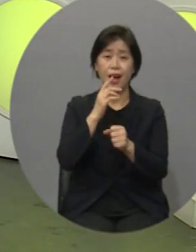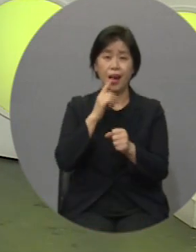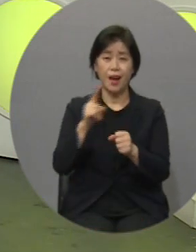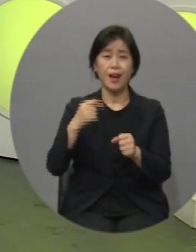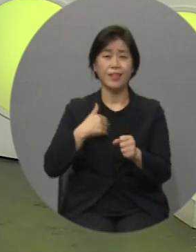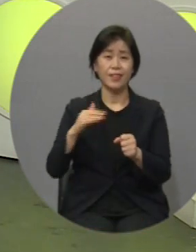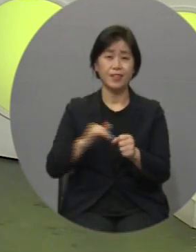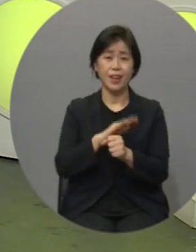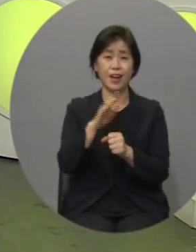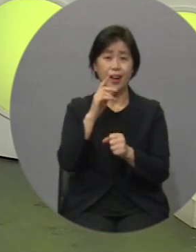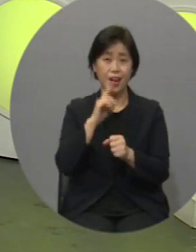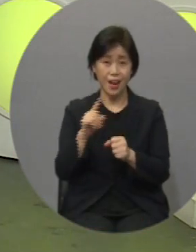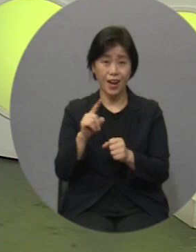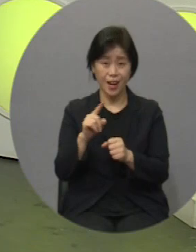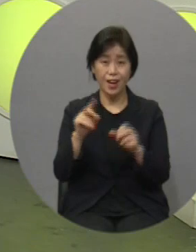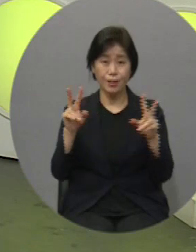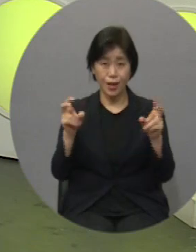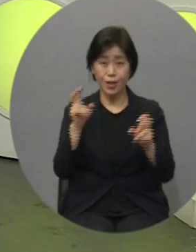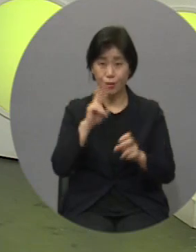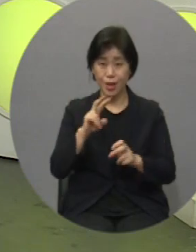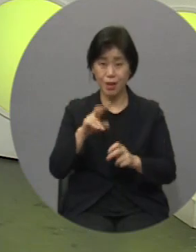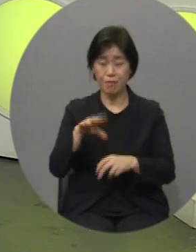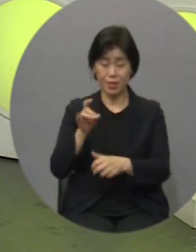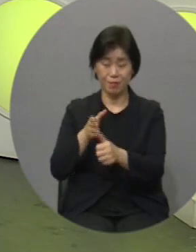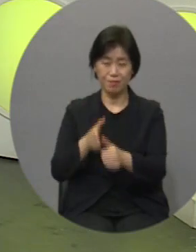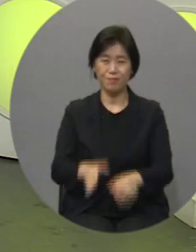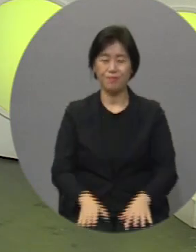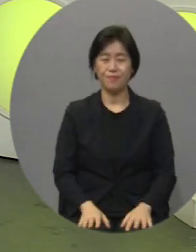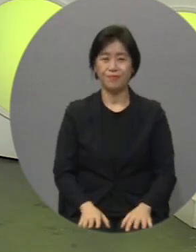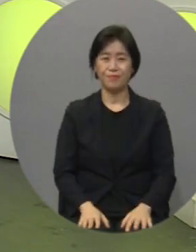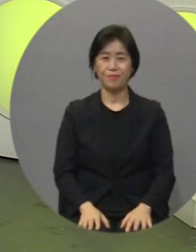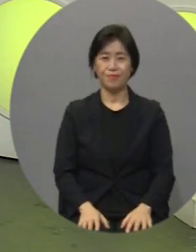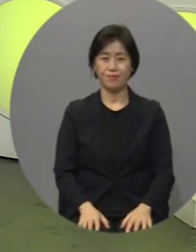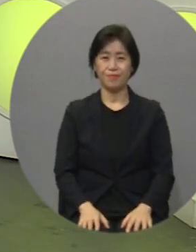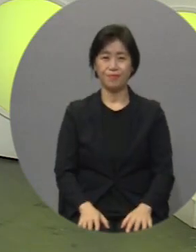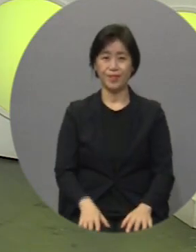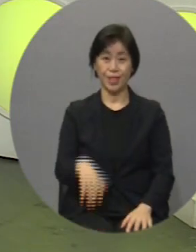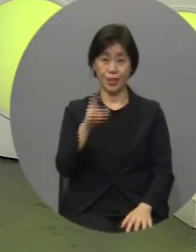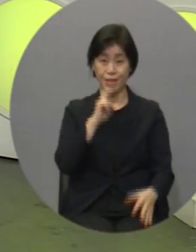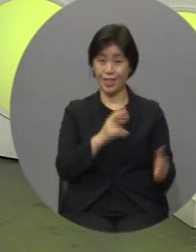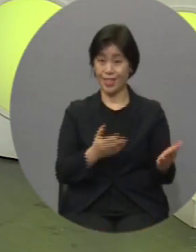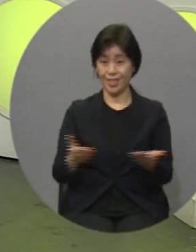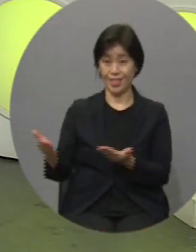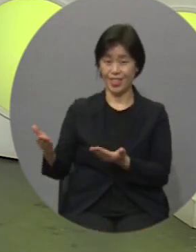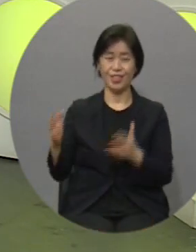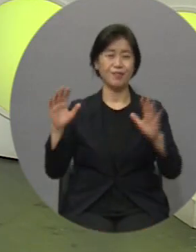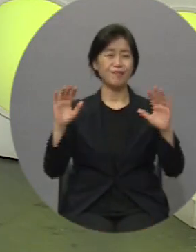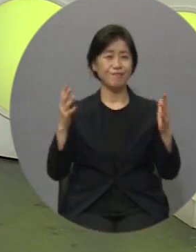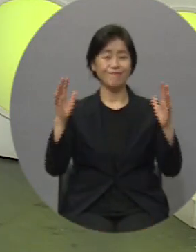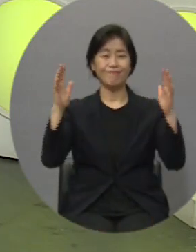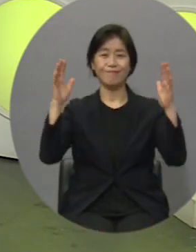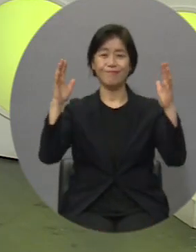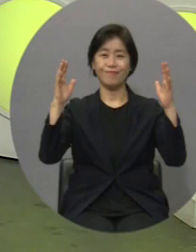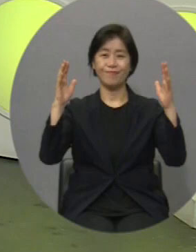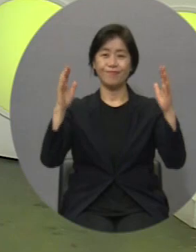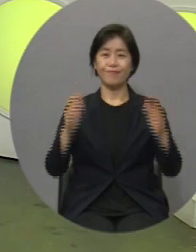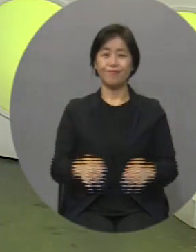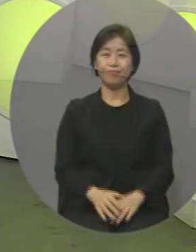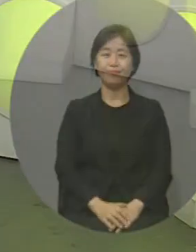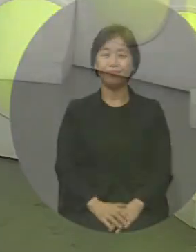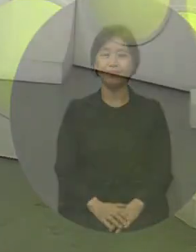사랑아 신청하셨거든요. 괜찮겠죠? 네, 네. 아, 그럼요. 네, 좋습니다. 네. 그러면 드리겠습니다. 음악 드릴게요. 여러분 박수 주세요.